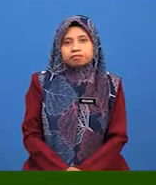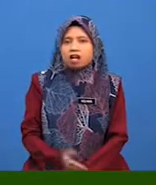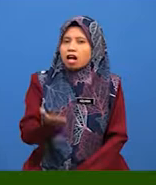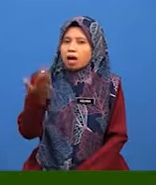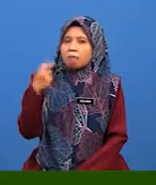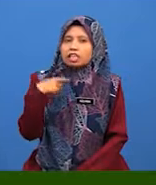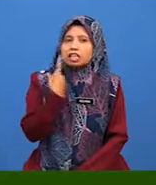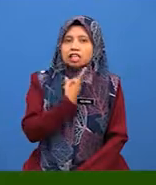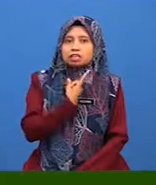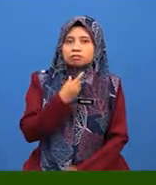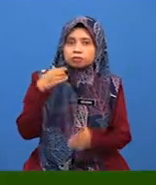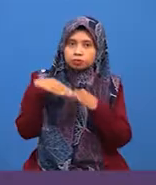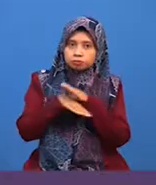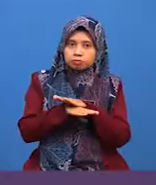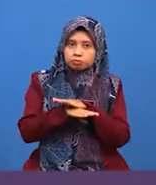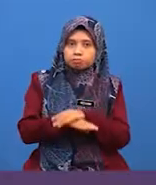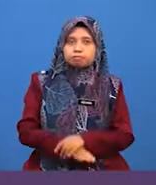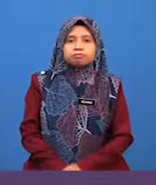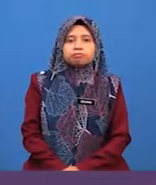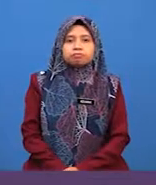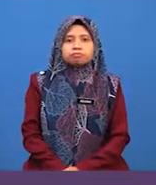Mari kita masuk.